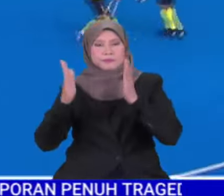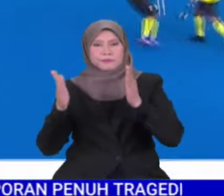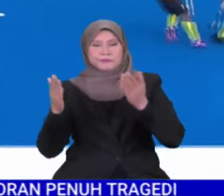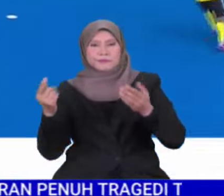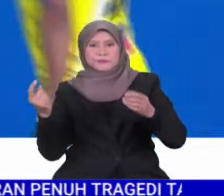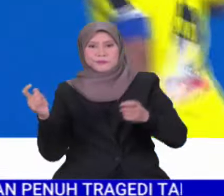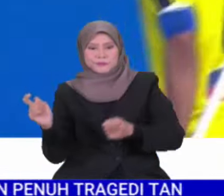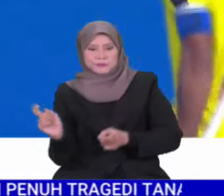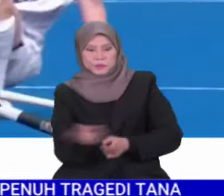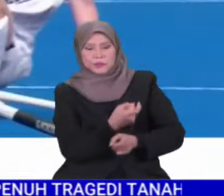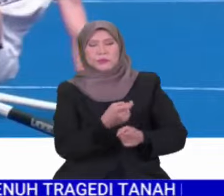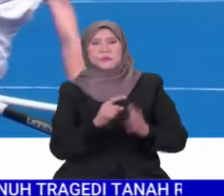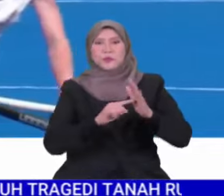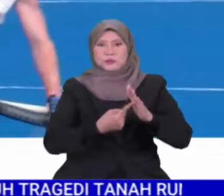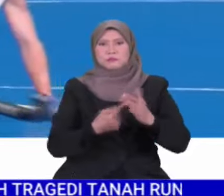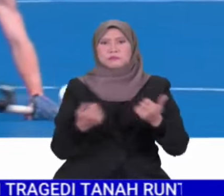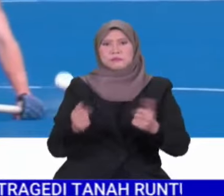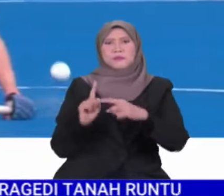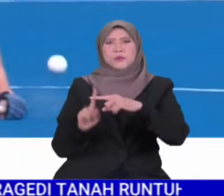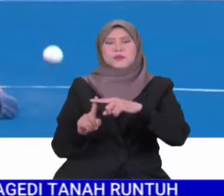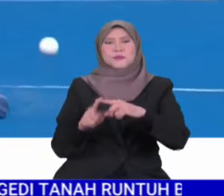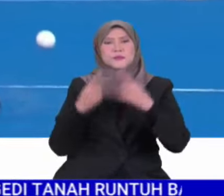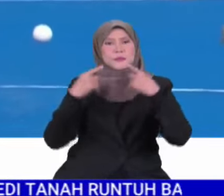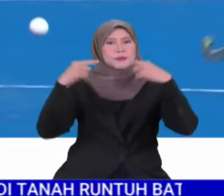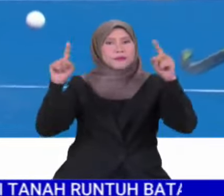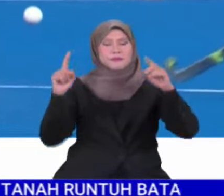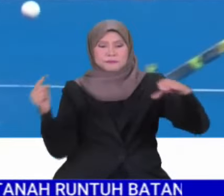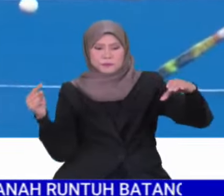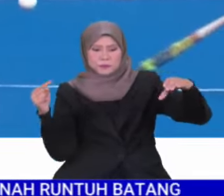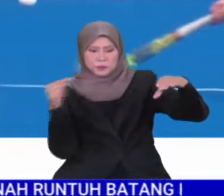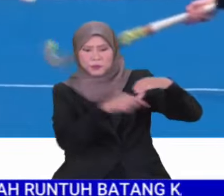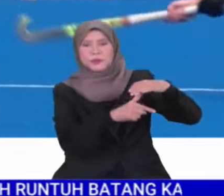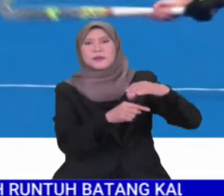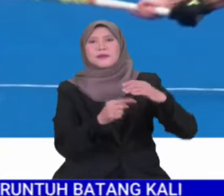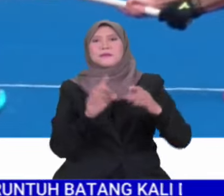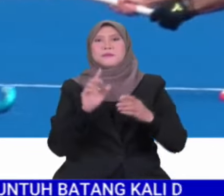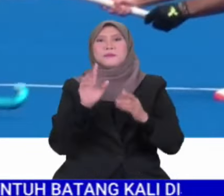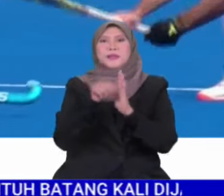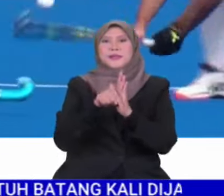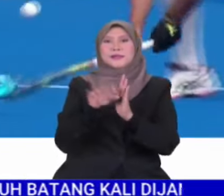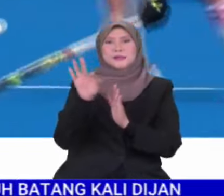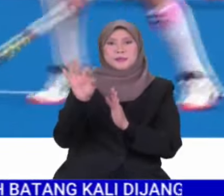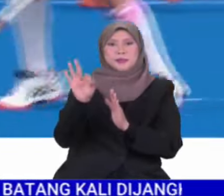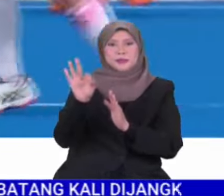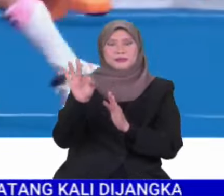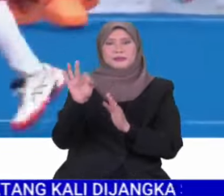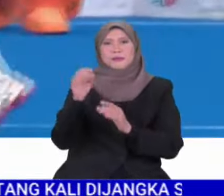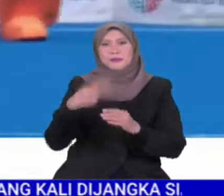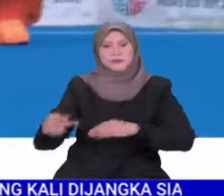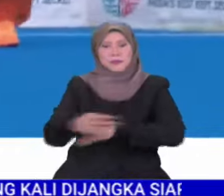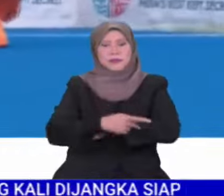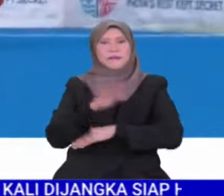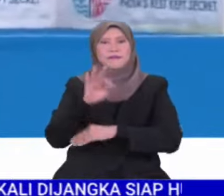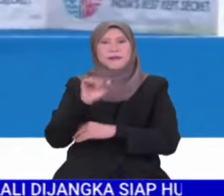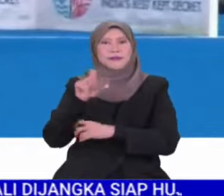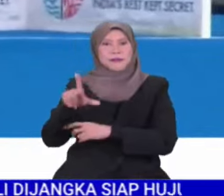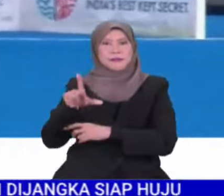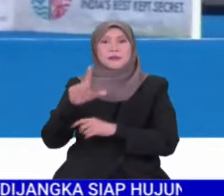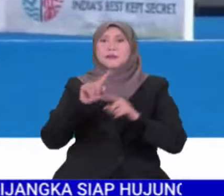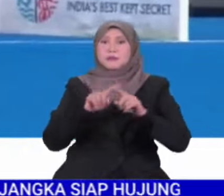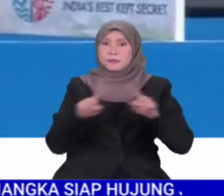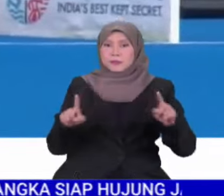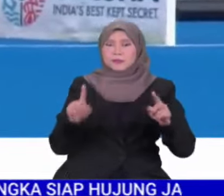menang memulakan perlawanan dengan positif apabila berjaya menjaringkan gol pertama minit ke-9 hasil gol padang Faizal Sari.